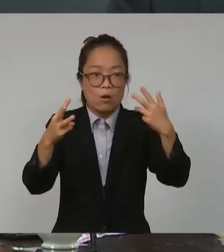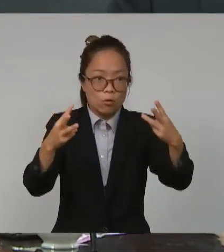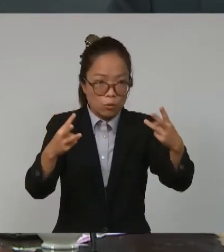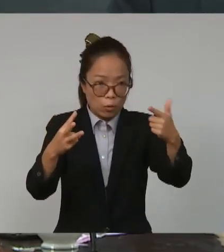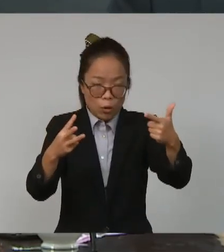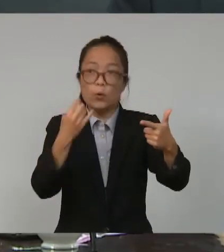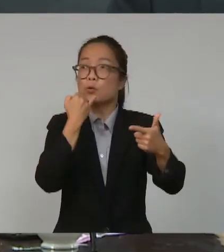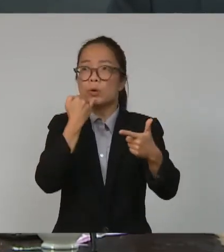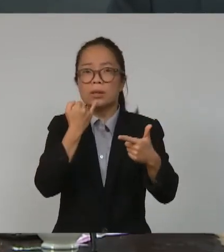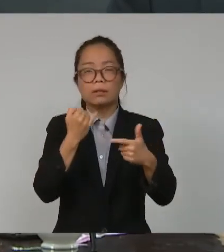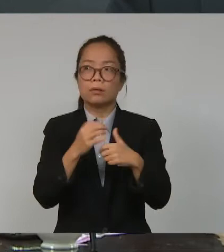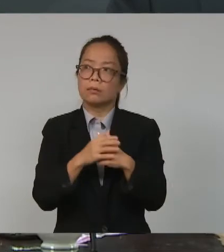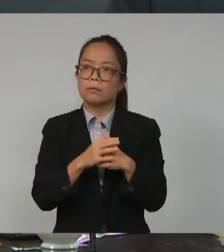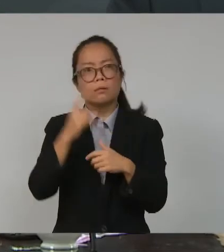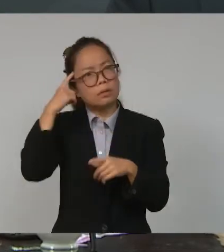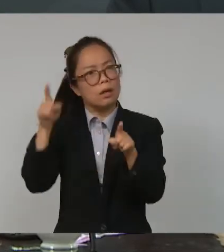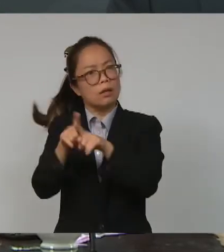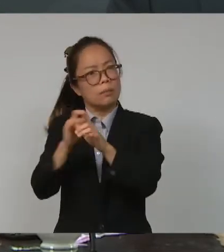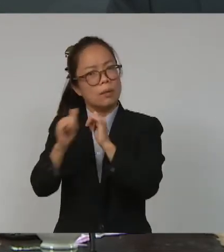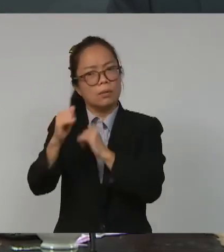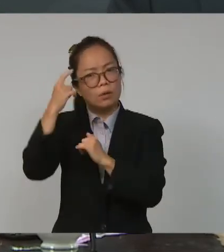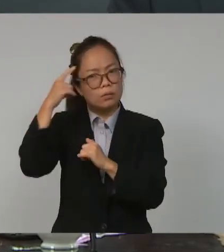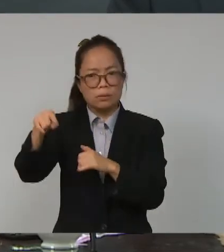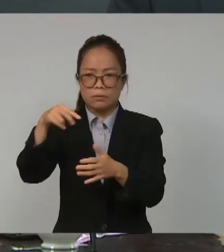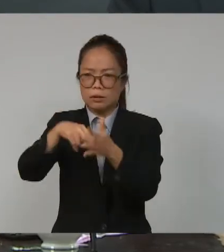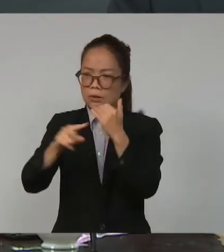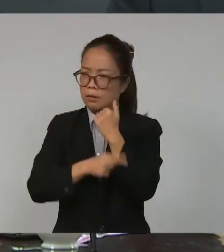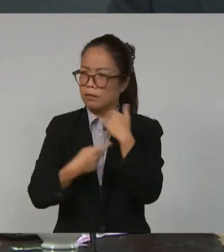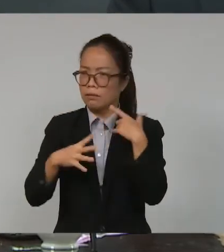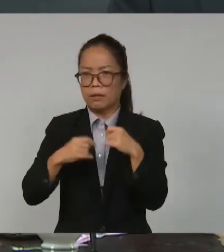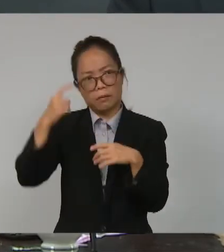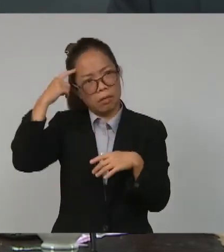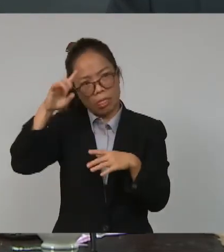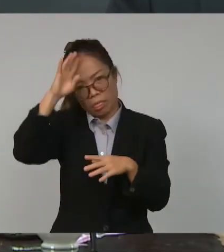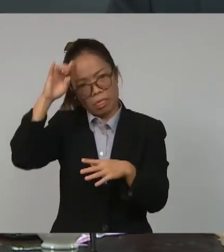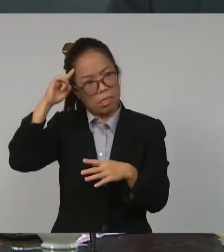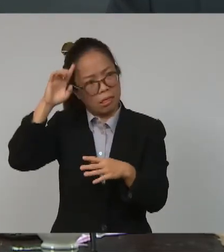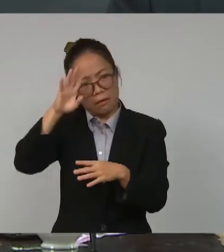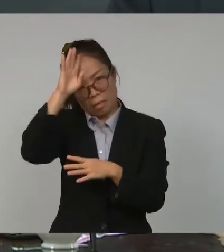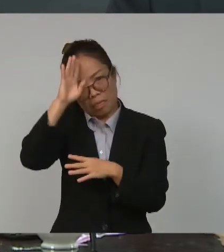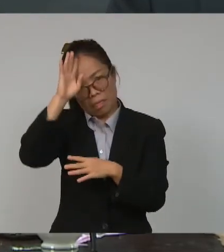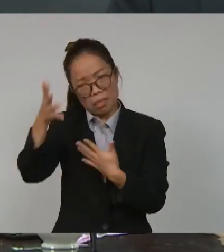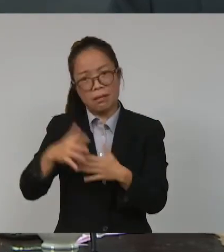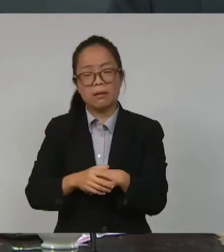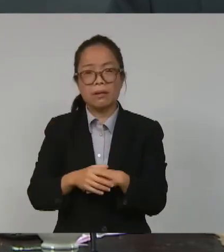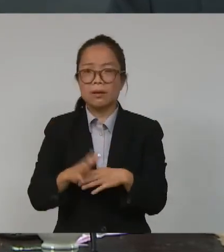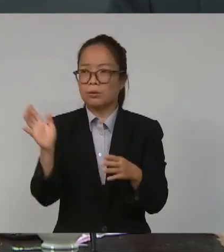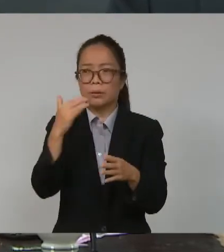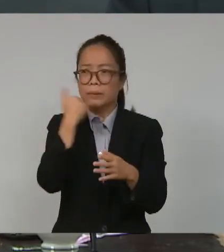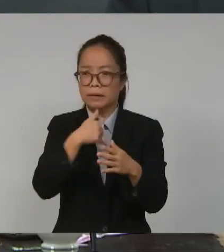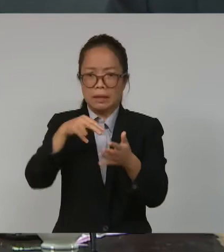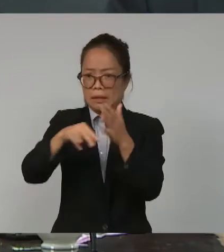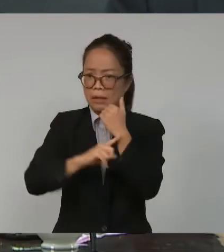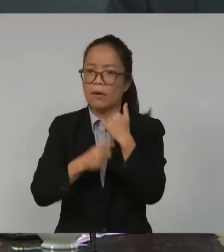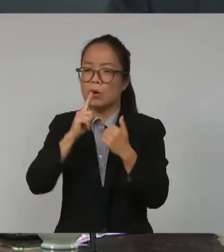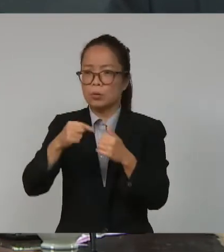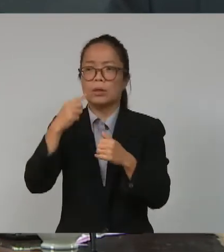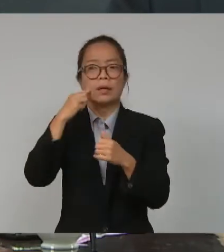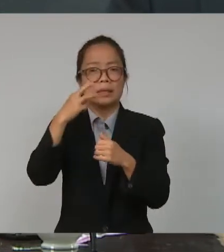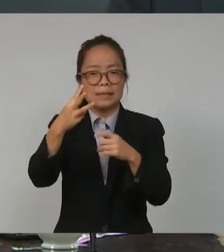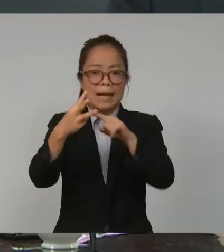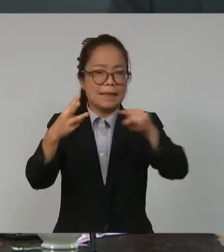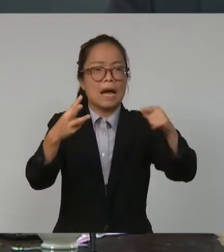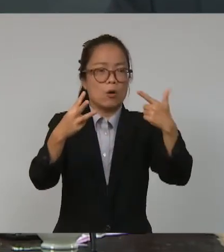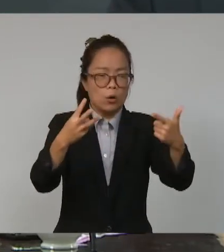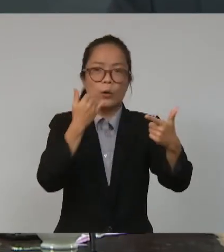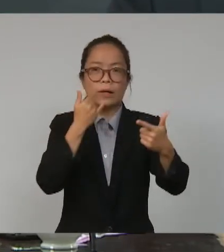办，我想一般的民众都会说这样的立法院应该是脑残国会了，所以应该不会有立法者去说三到六个月合